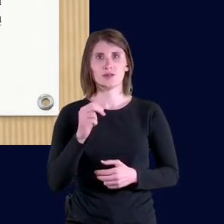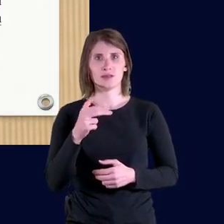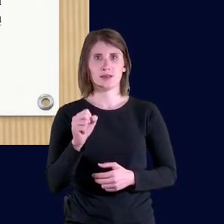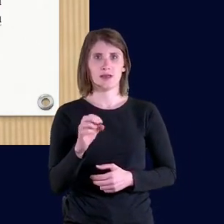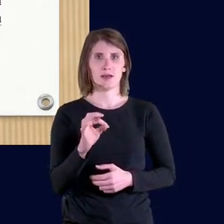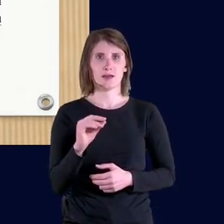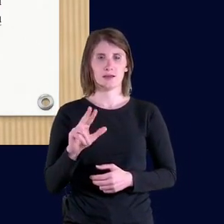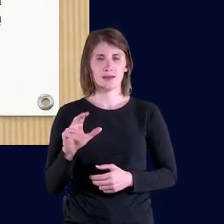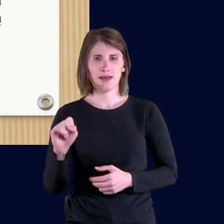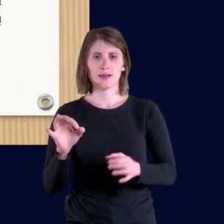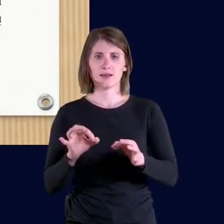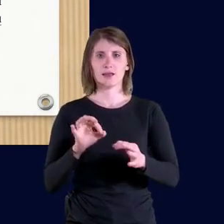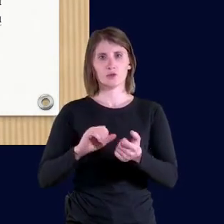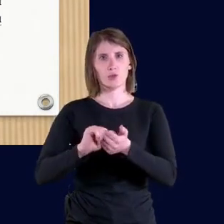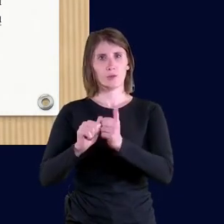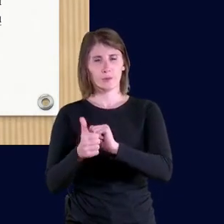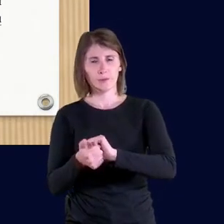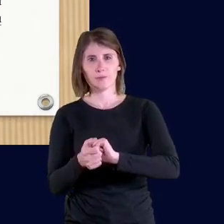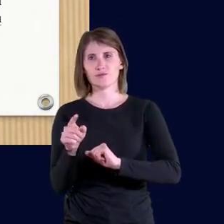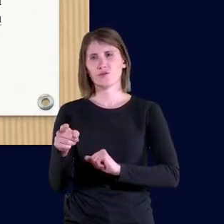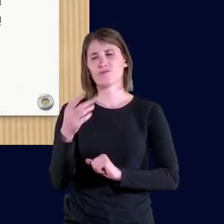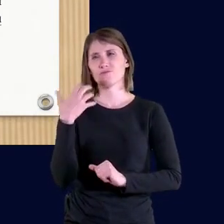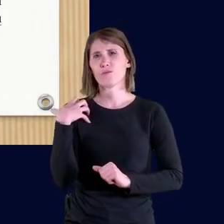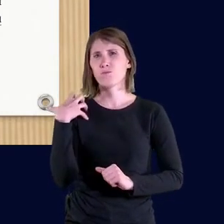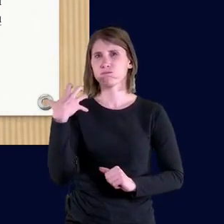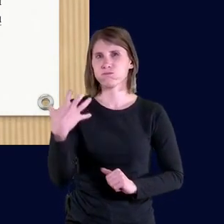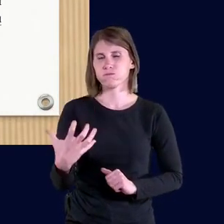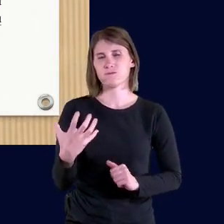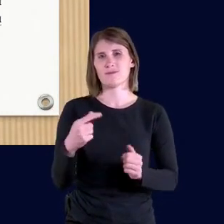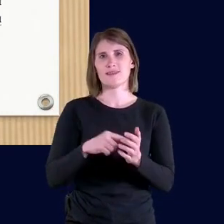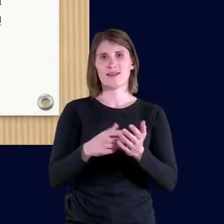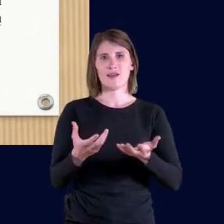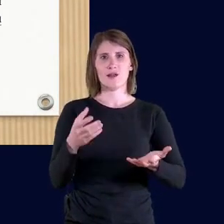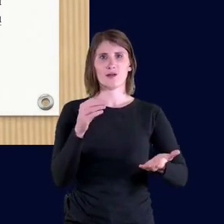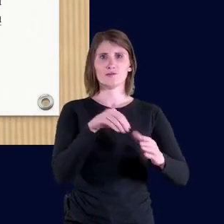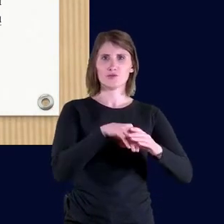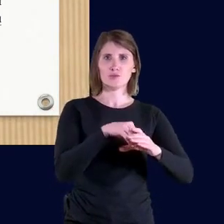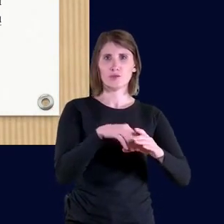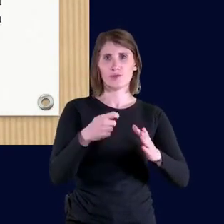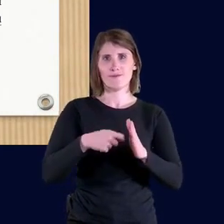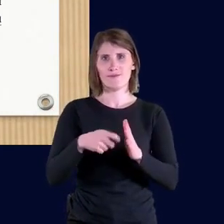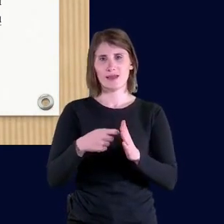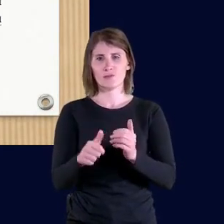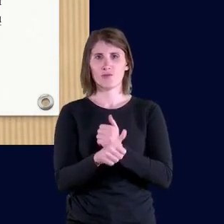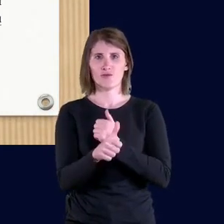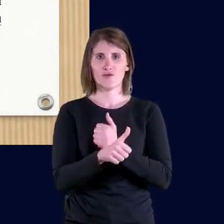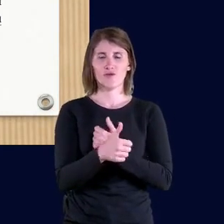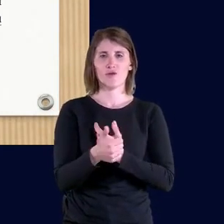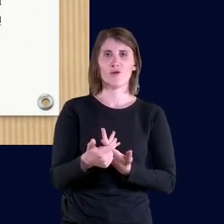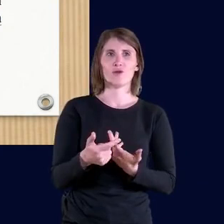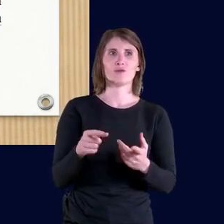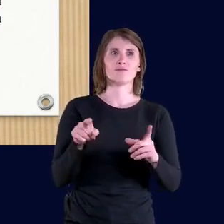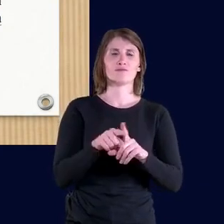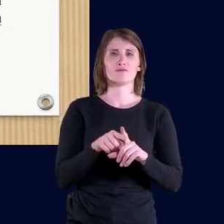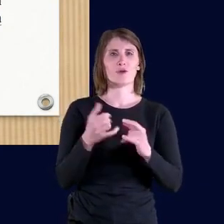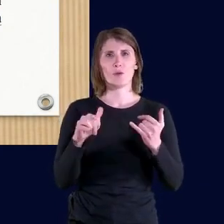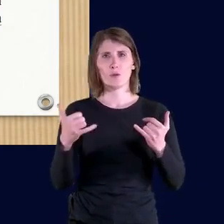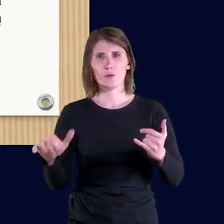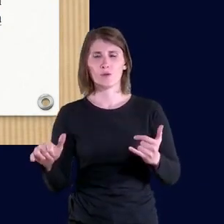przebudowy ale jest to bezprzewodowe bogaty zbiór proszę państwa z filmów dokumentalnych filmów fabularnych